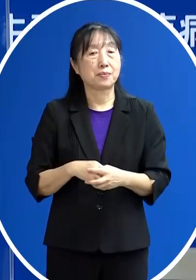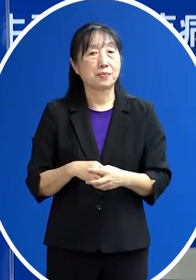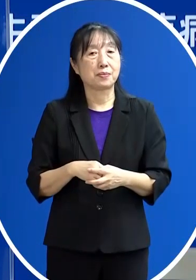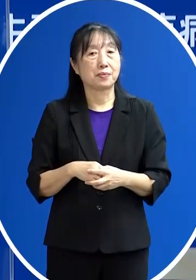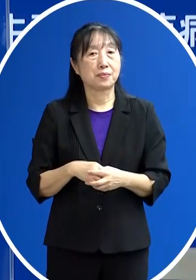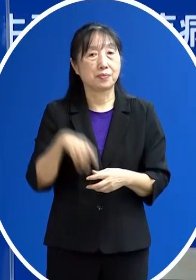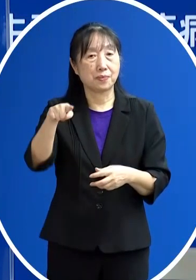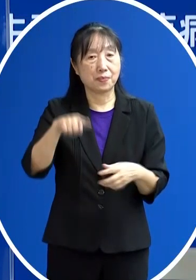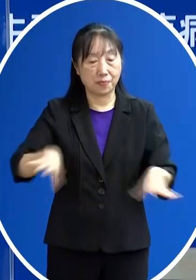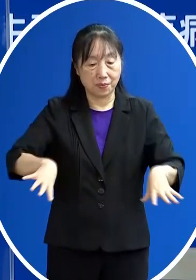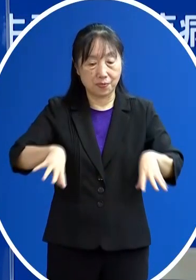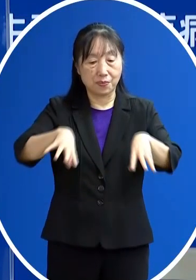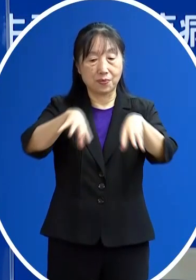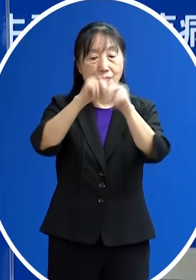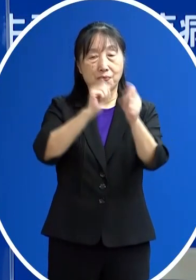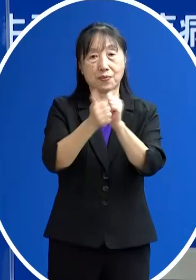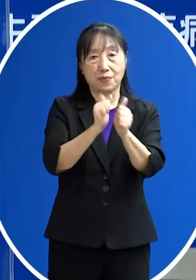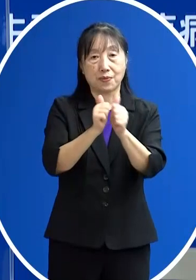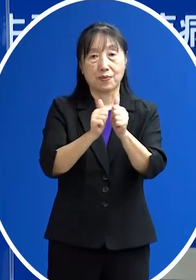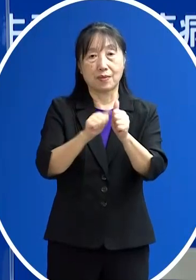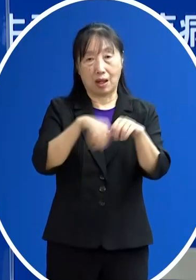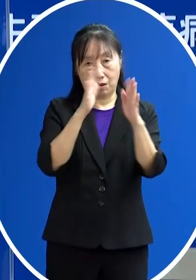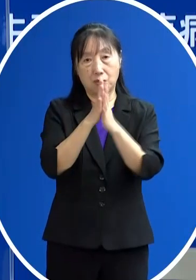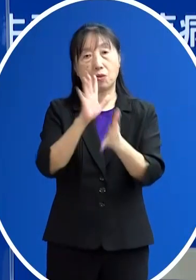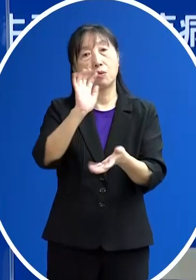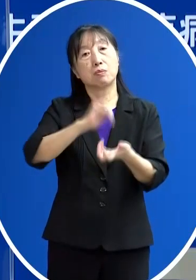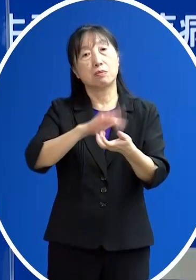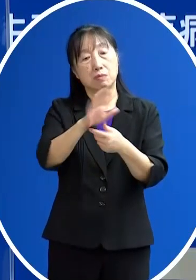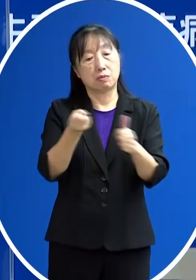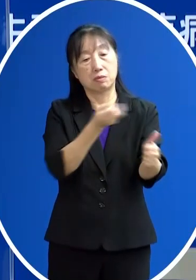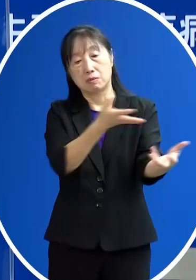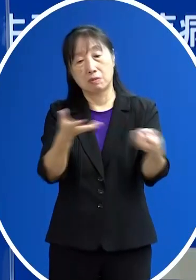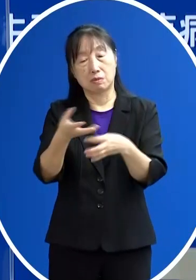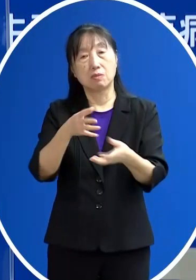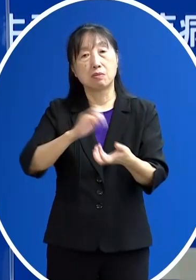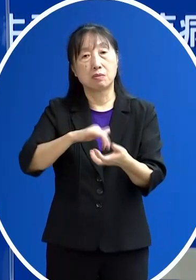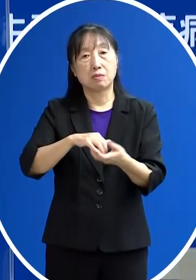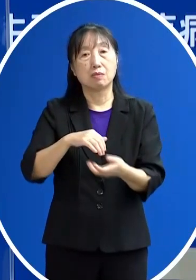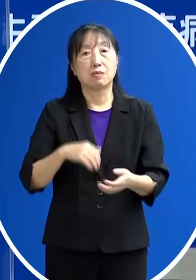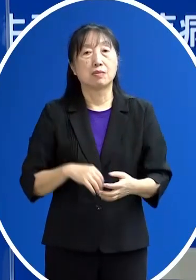一个这个比赛，那这些都是有可能造成传染的一些因素。